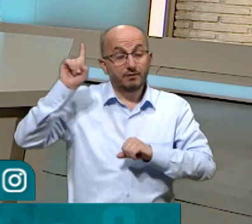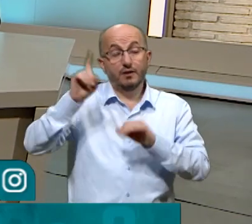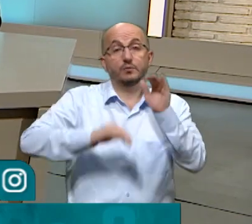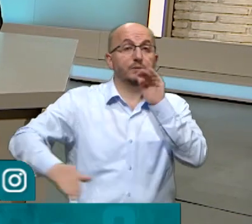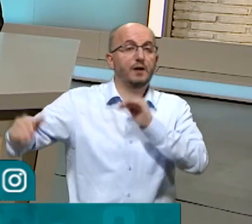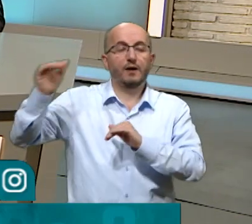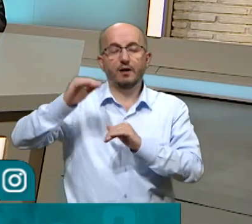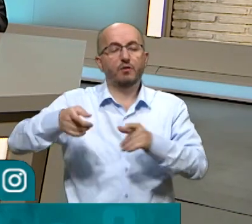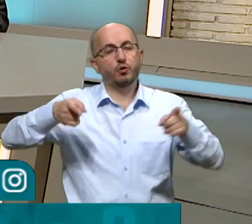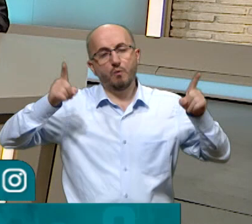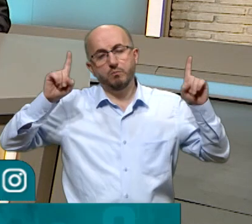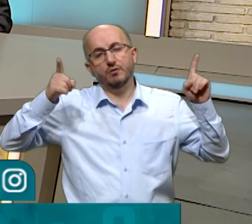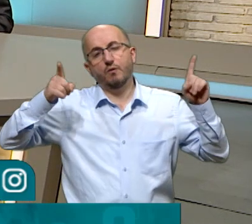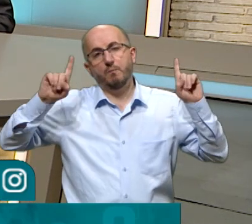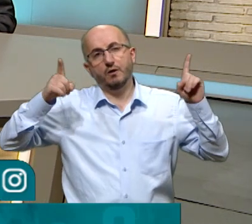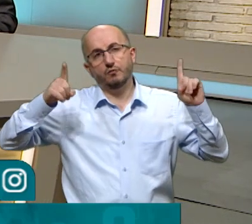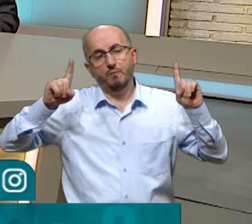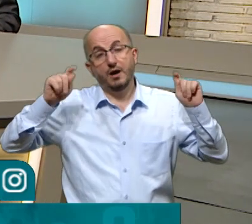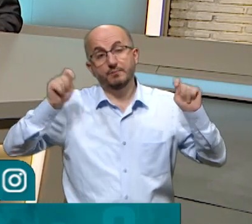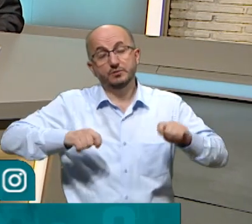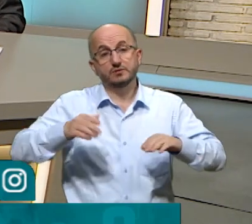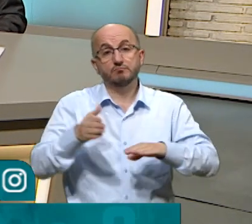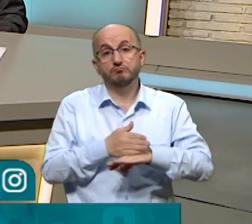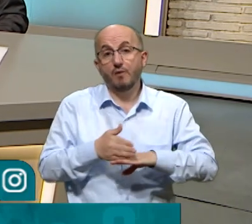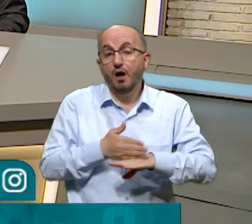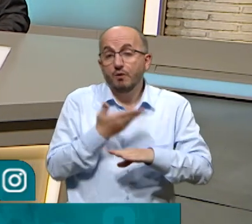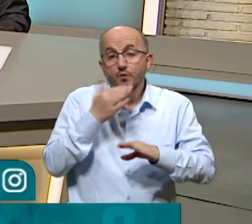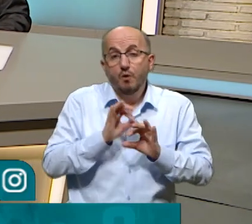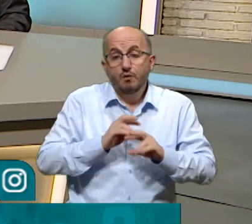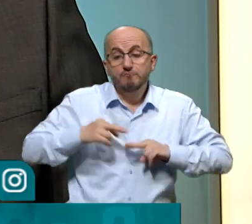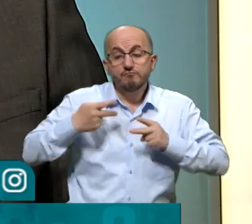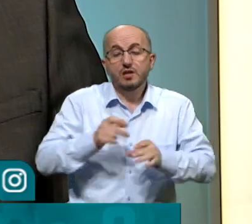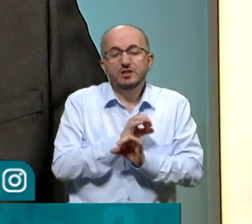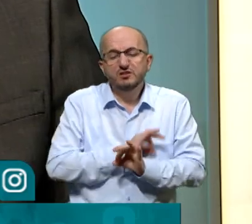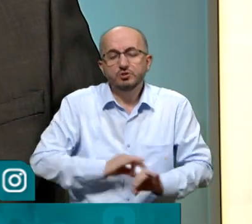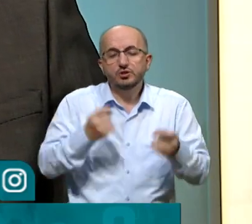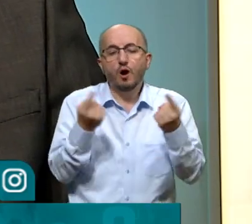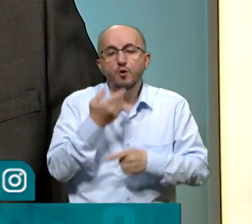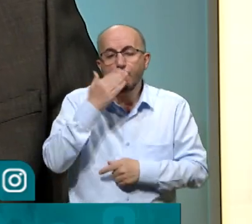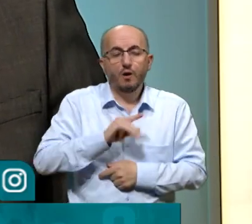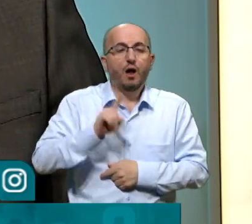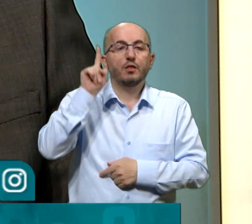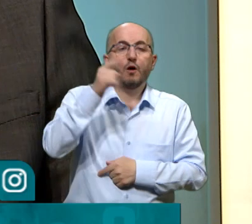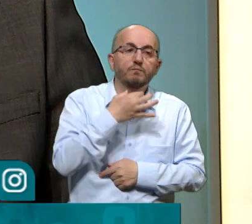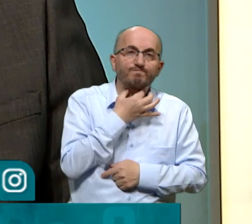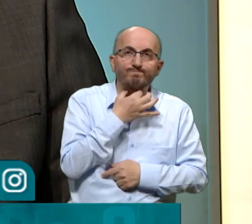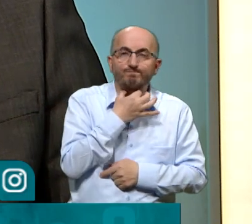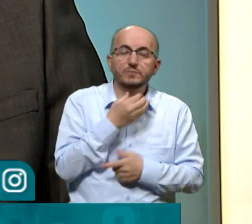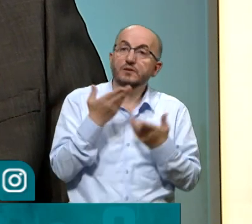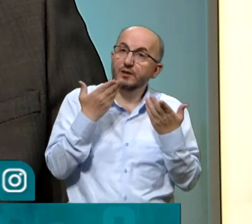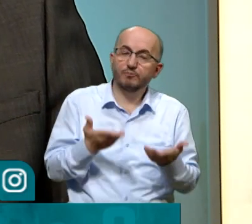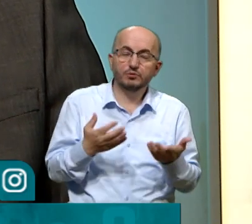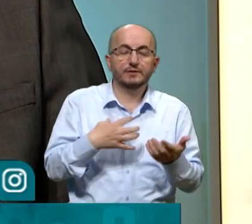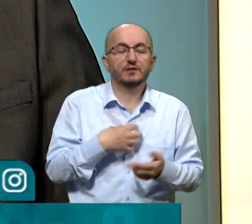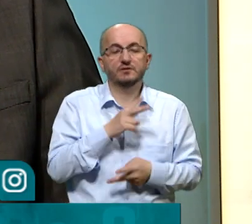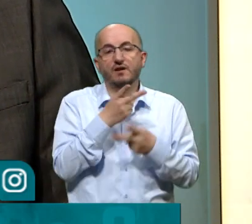hazretlerinden tövbe istiğfar etsin miras yok mal yok hiçbir şey yok Allah onun mazeretin olur ki kabul eder